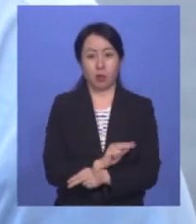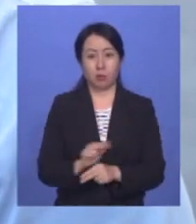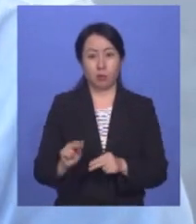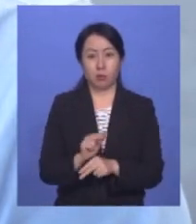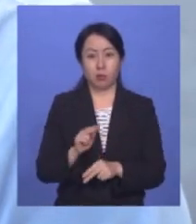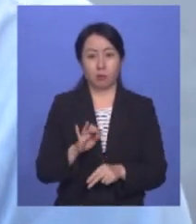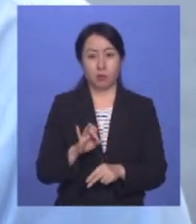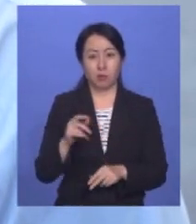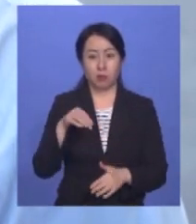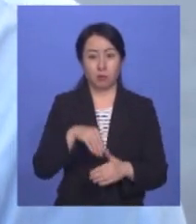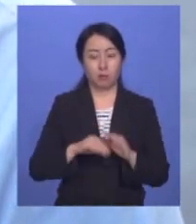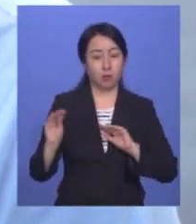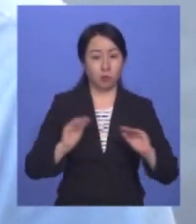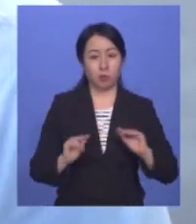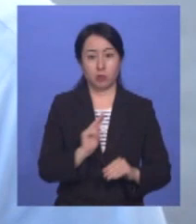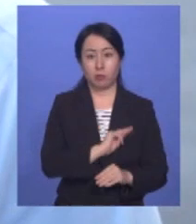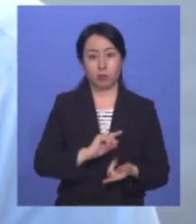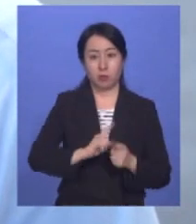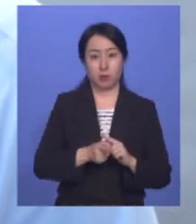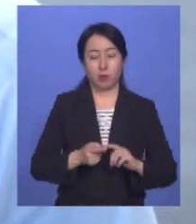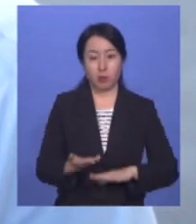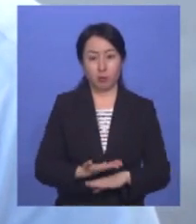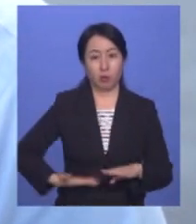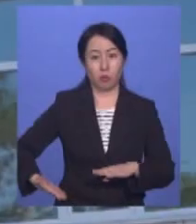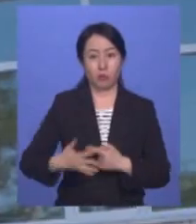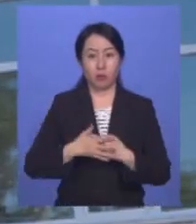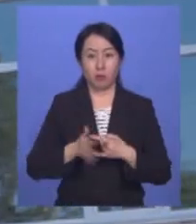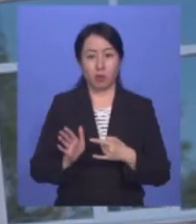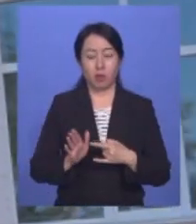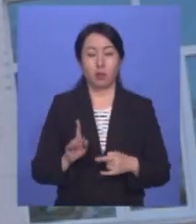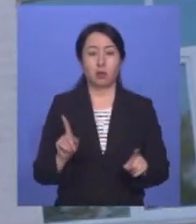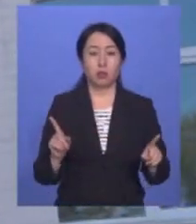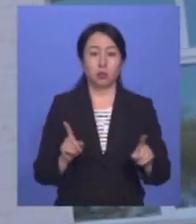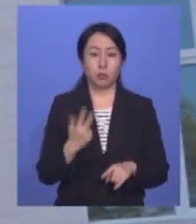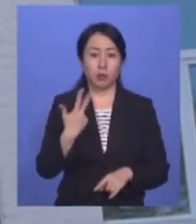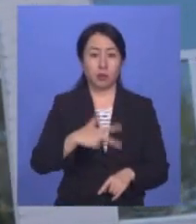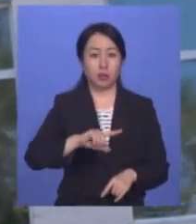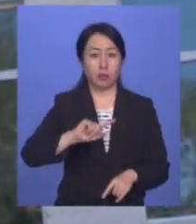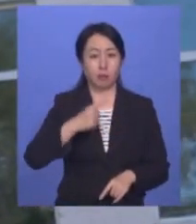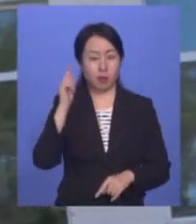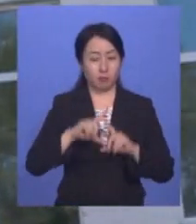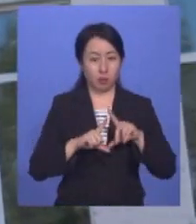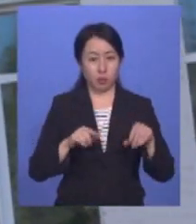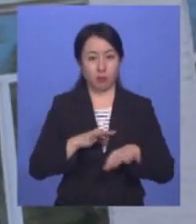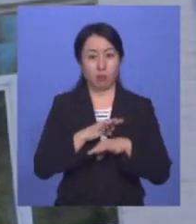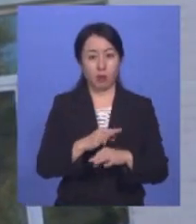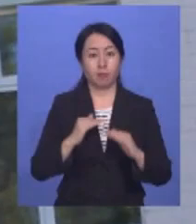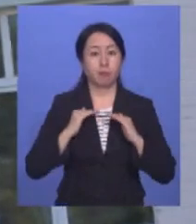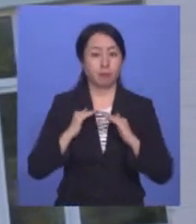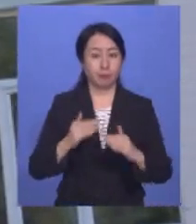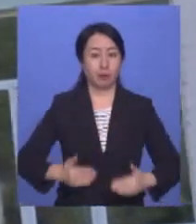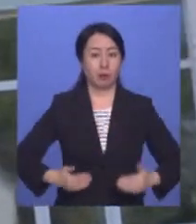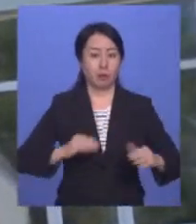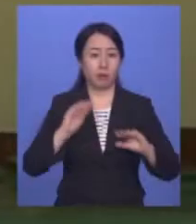фасада и внутренние работы, замена полов и дверей. Что же касается 31-й школы, там проводят ремонт кровли, фасада